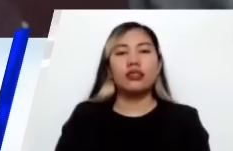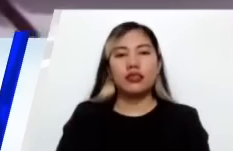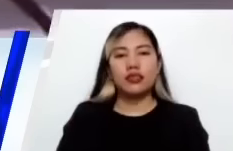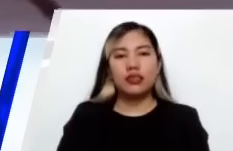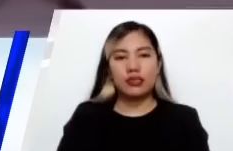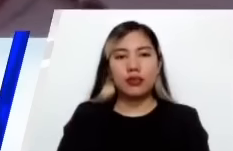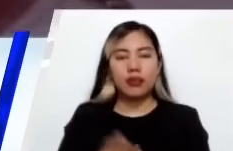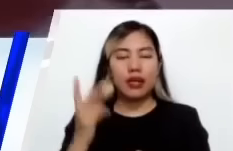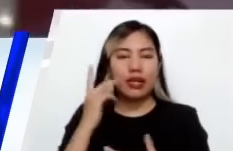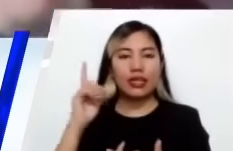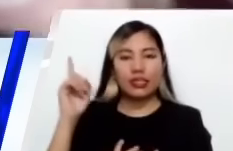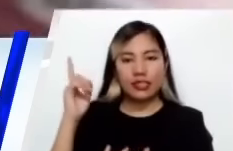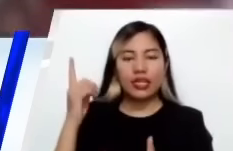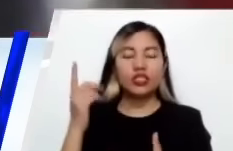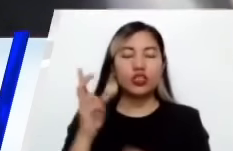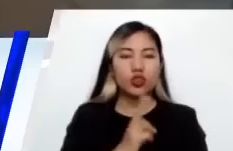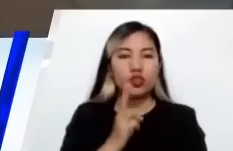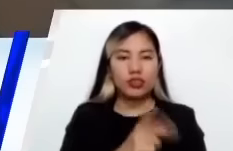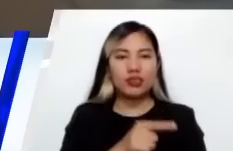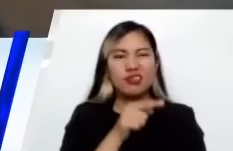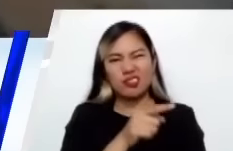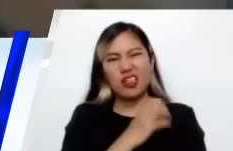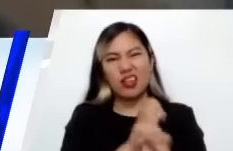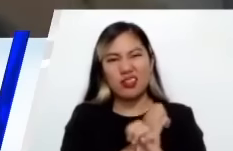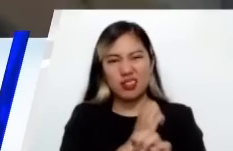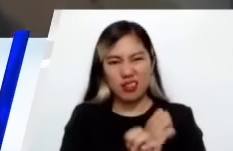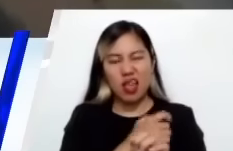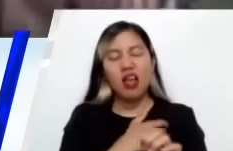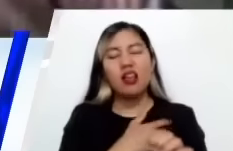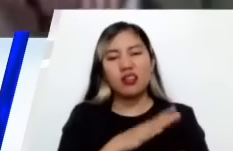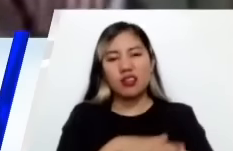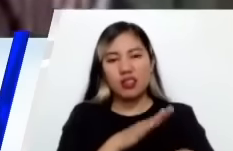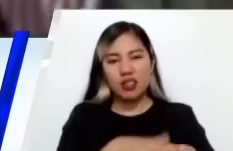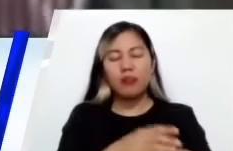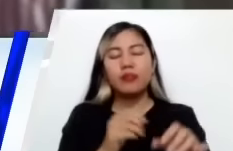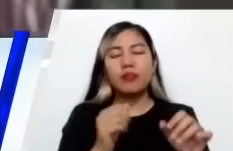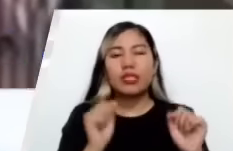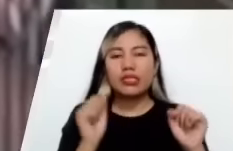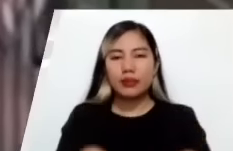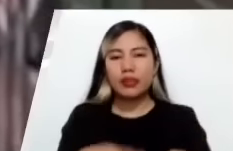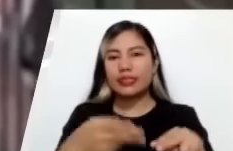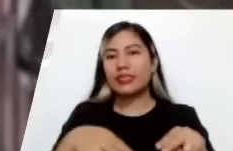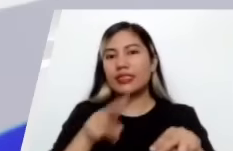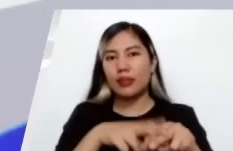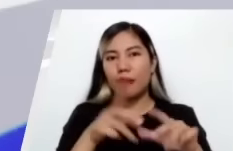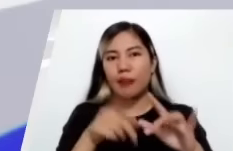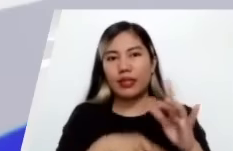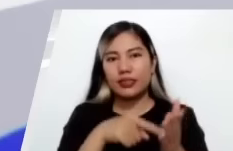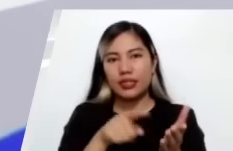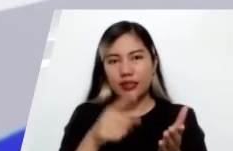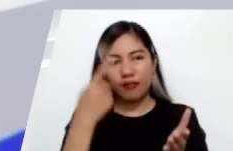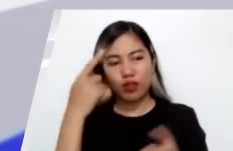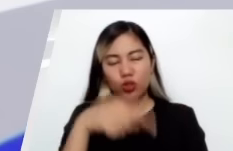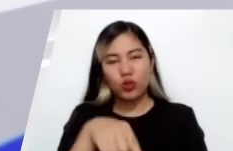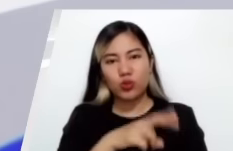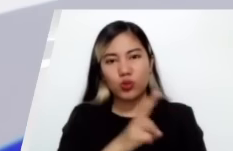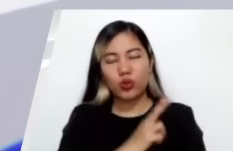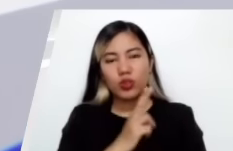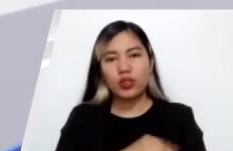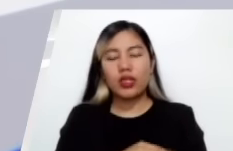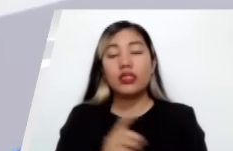violators. Pinag-aaralan na rin daw nila ang posibleng pagtaas ng multa para sa mga violator. Nag-uumpisa na ang holiday